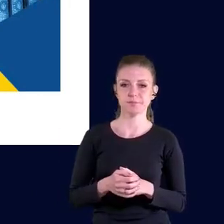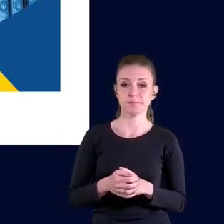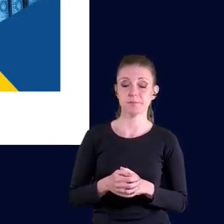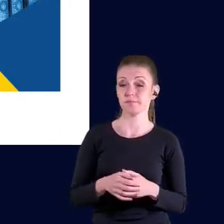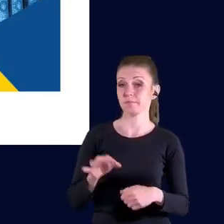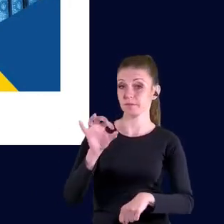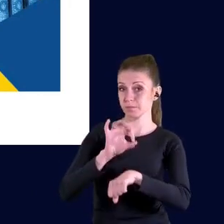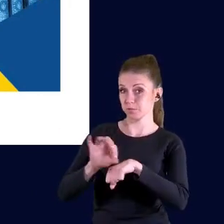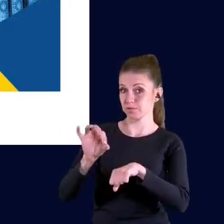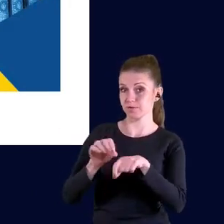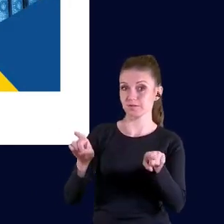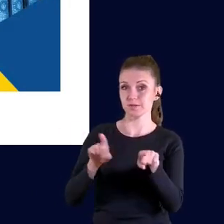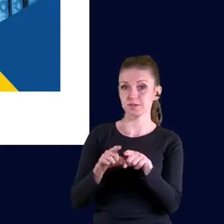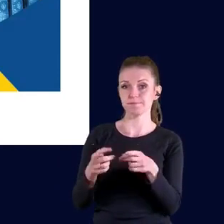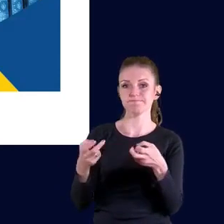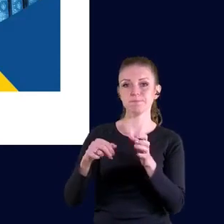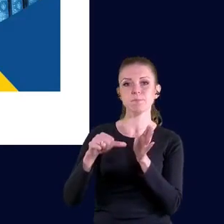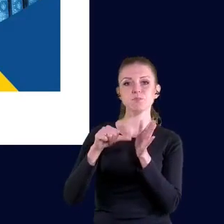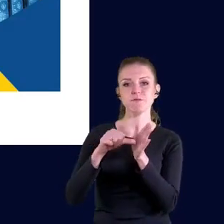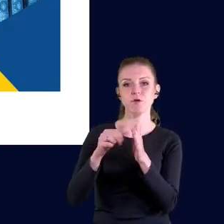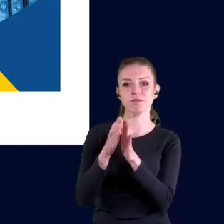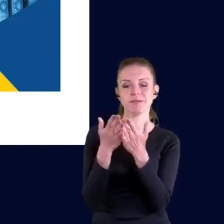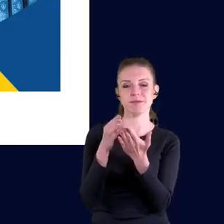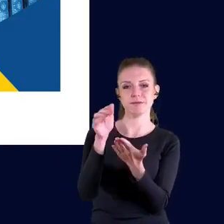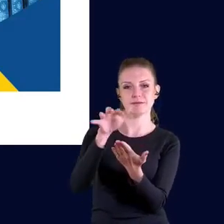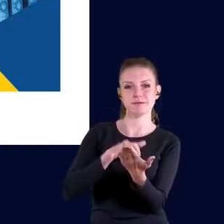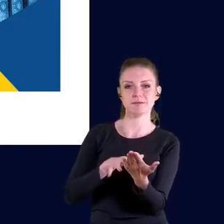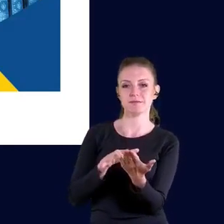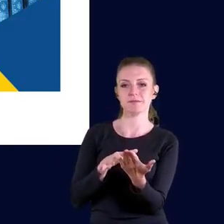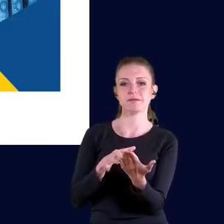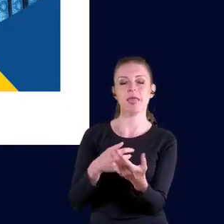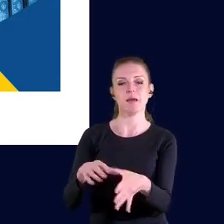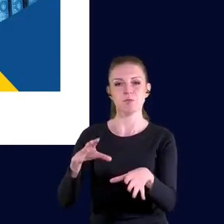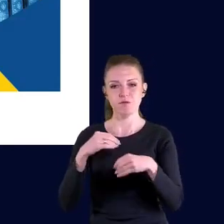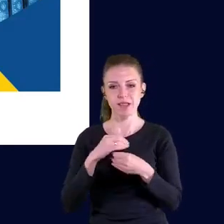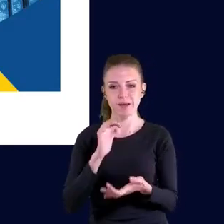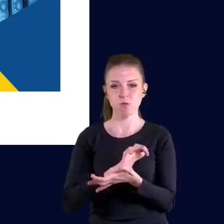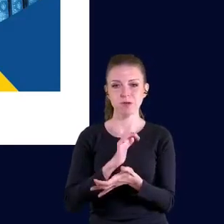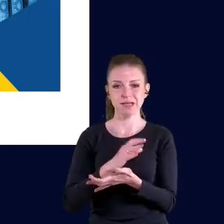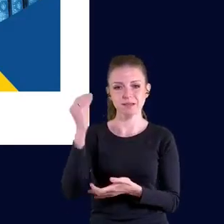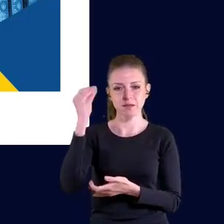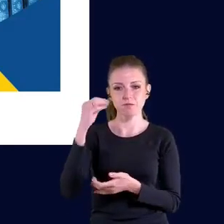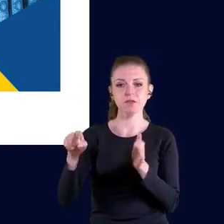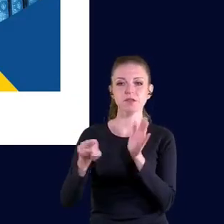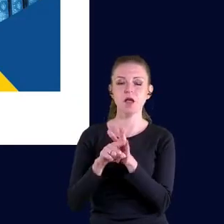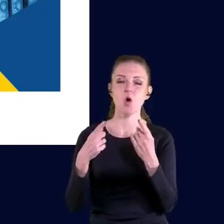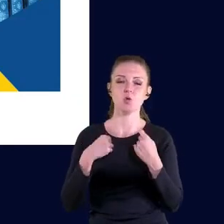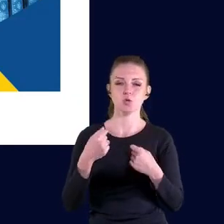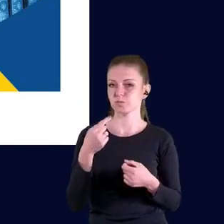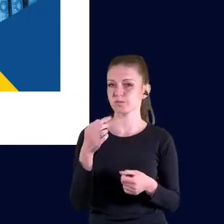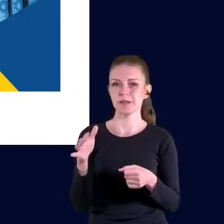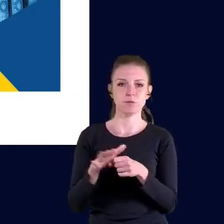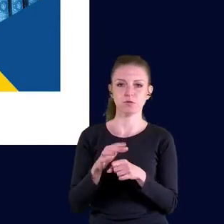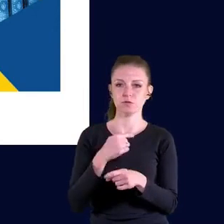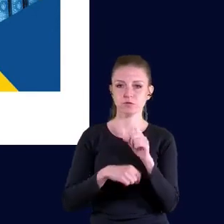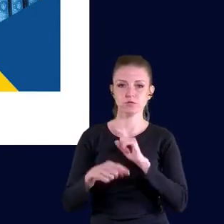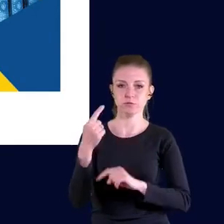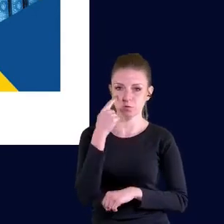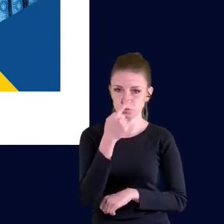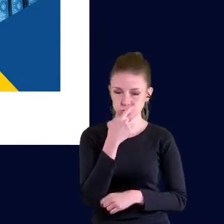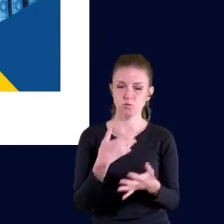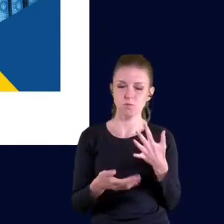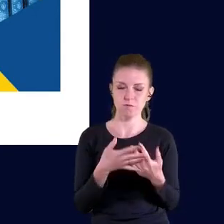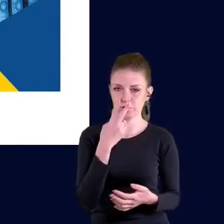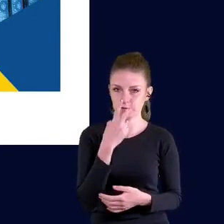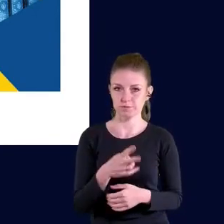powstał również przewodnik pod tytułem adaptowanie publikacji naukowych do potrzeb osób z niepełnosprawnością wzroku przewodnik